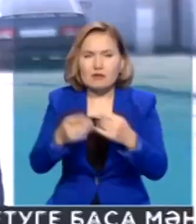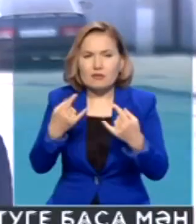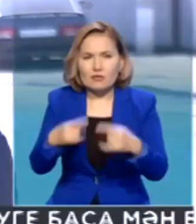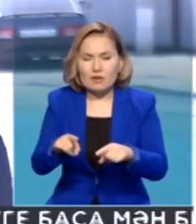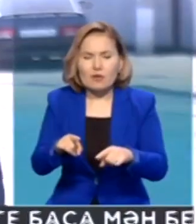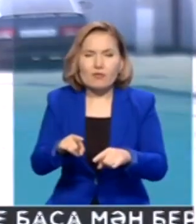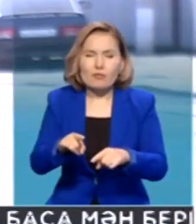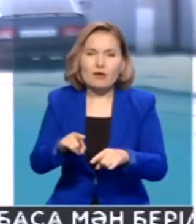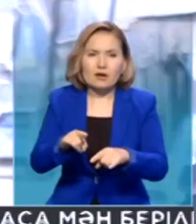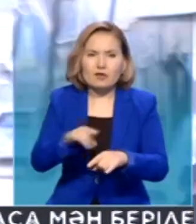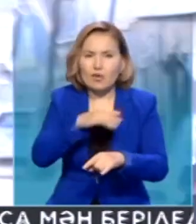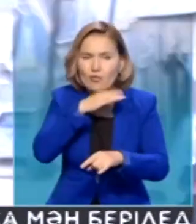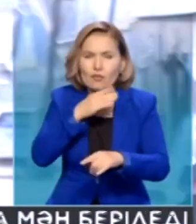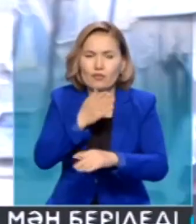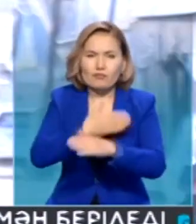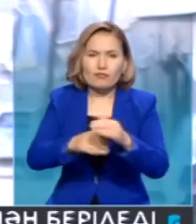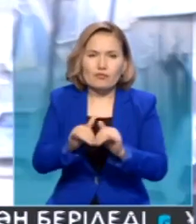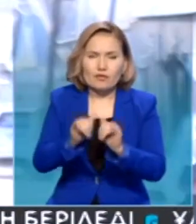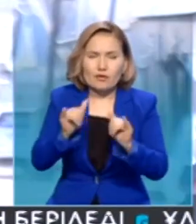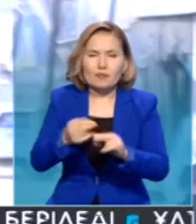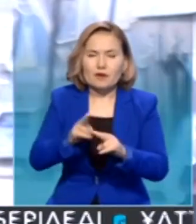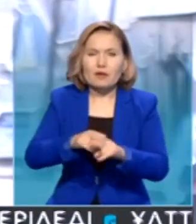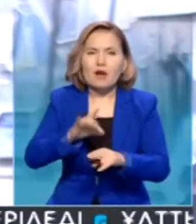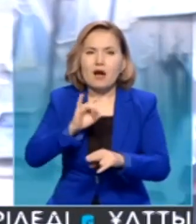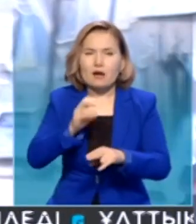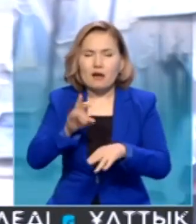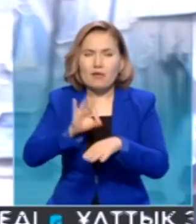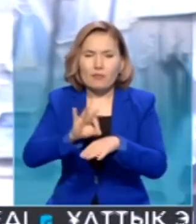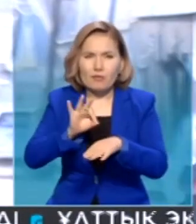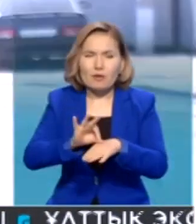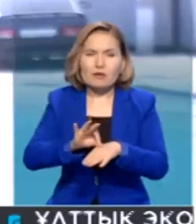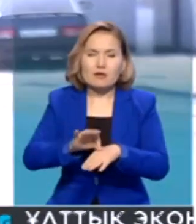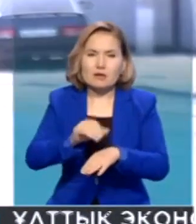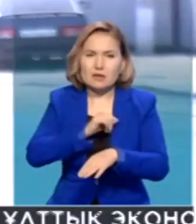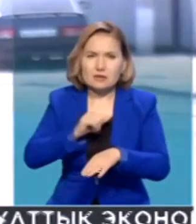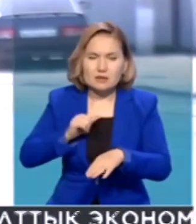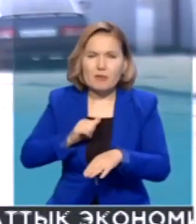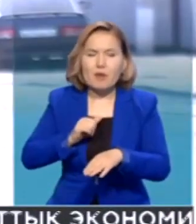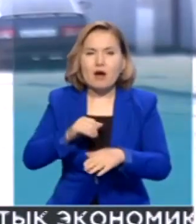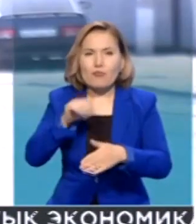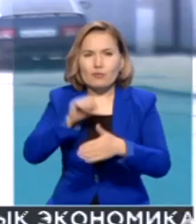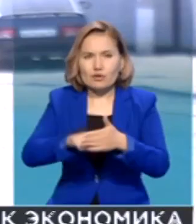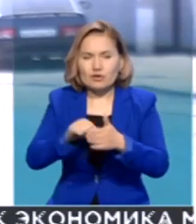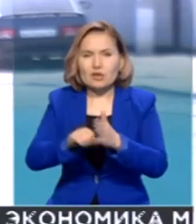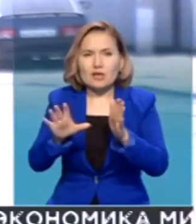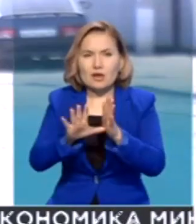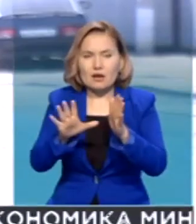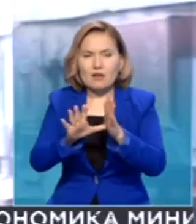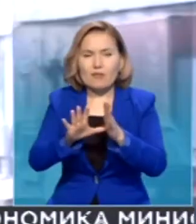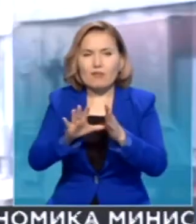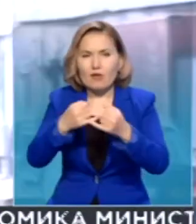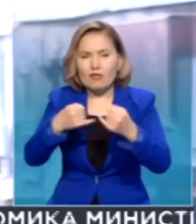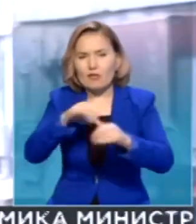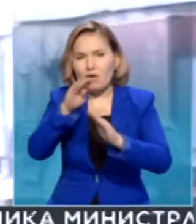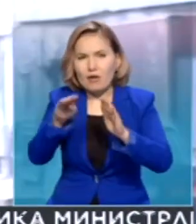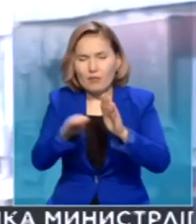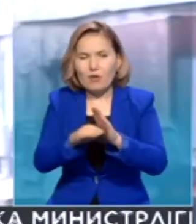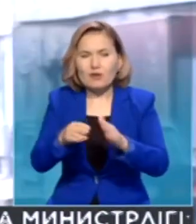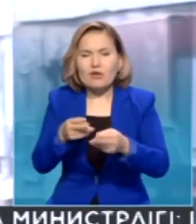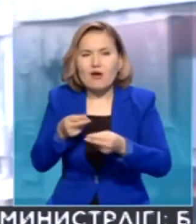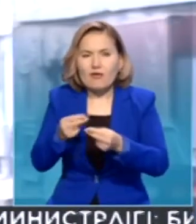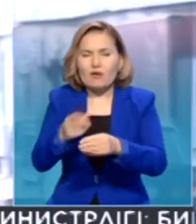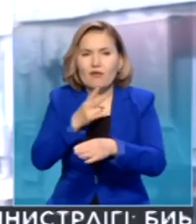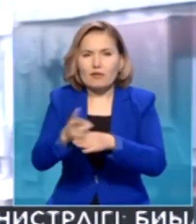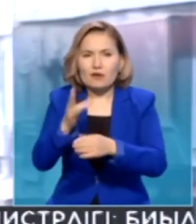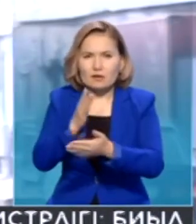онкология 2 жыл болды ауырғаным. Емдеп жүрміз, әлі химияны жалғастырып жатыр. Инвалидсі 2-ші группа менде. Светті зияны бар, енді